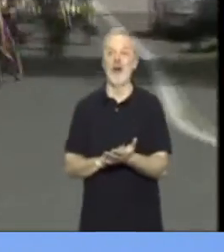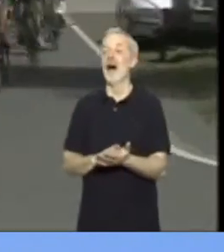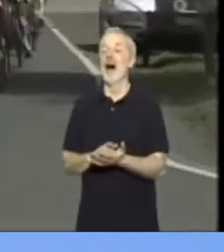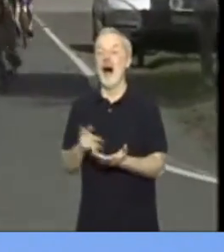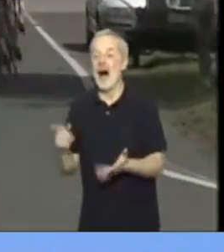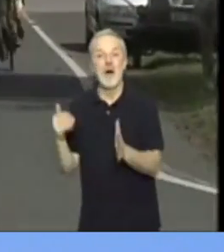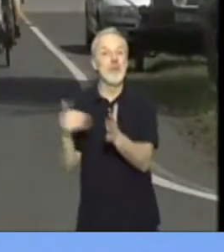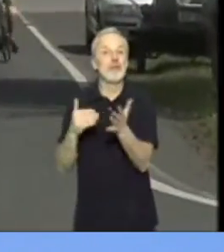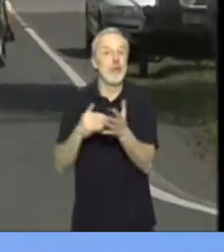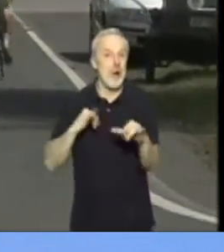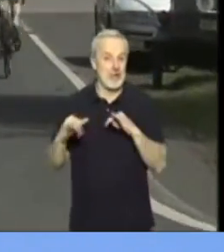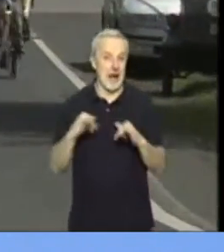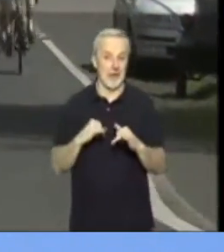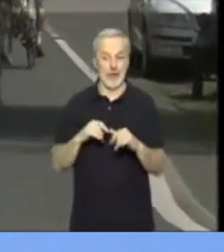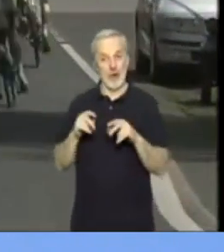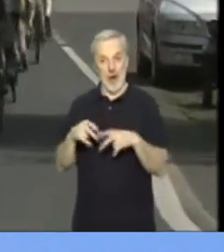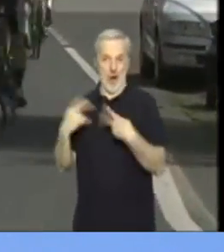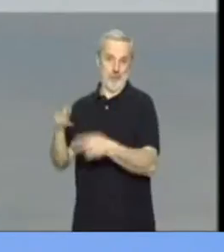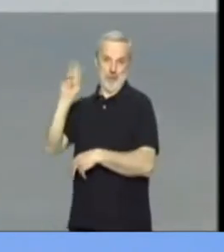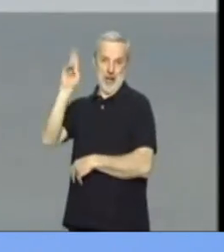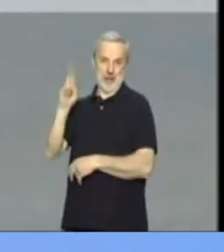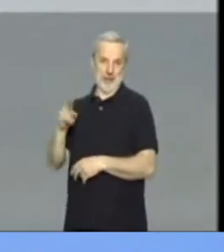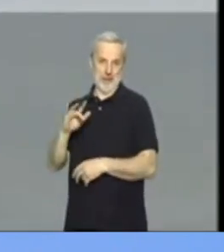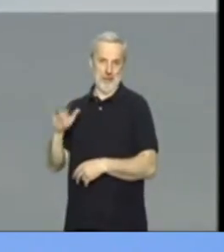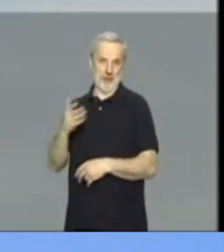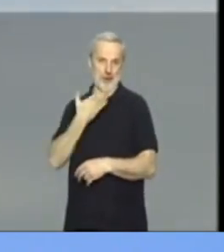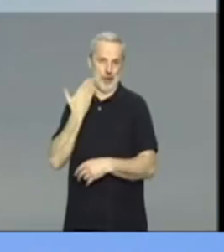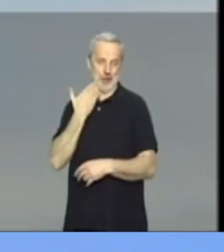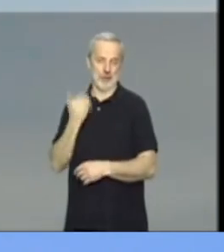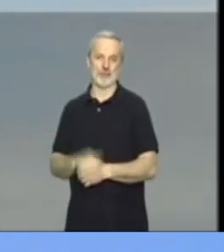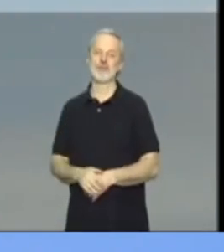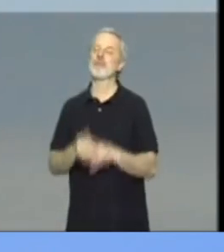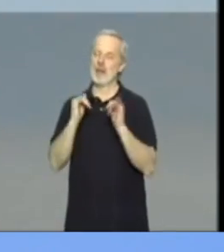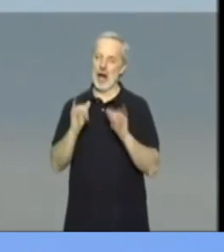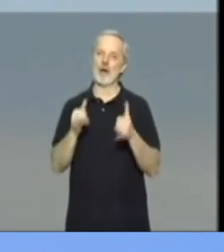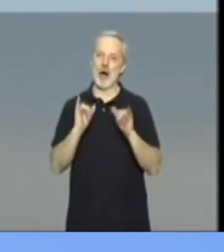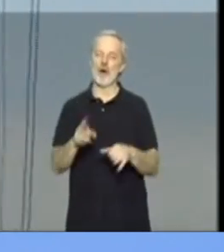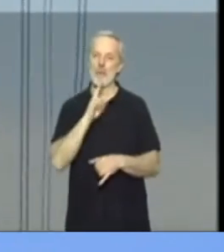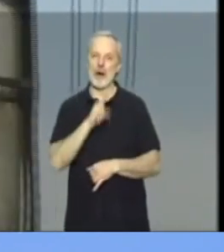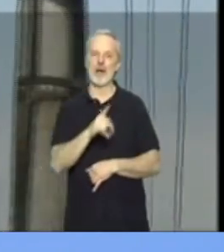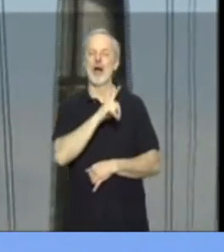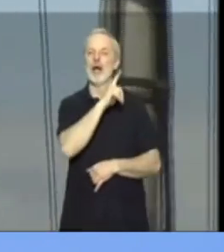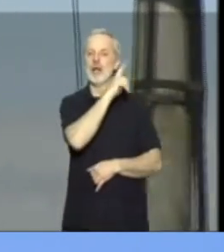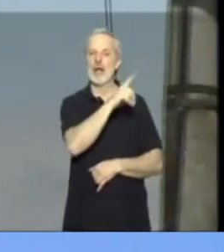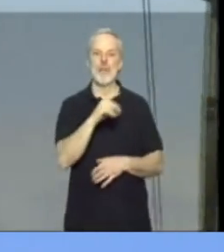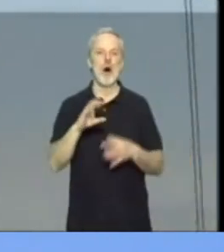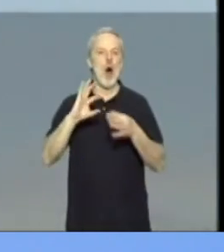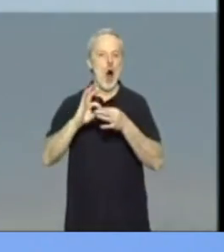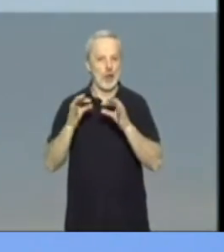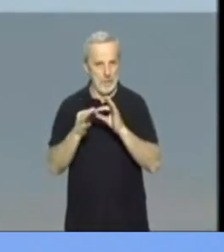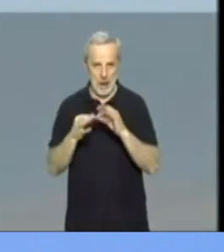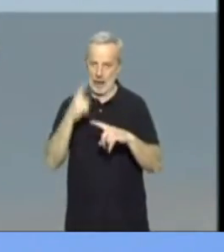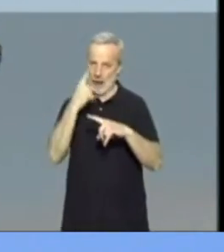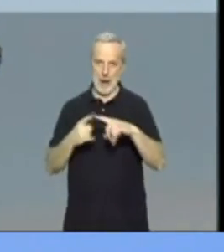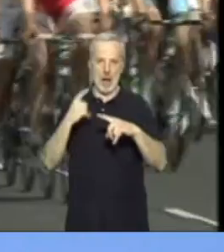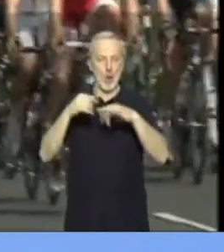taky potřebují tou dobou nějaké závody a tohle může být třeba varianta pro ně. Přesně tak, olympiáda je velmi omezená, když to